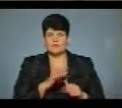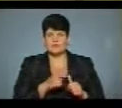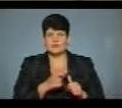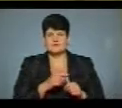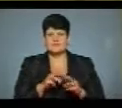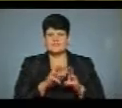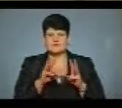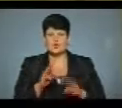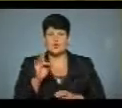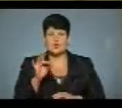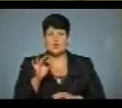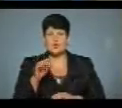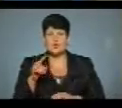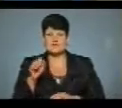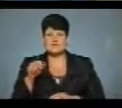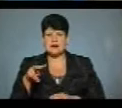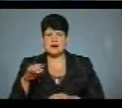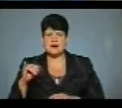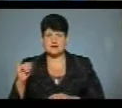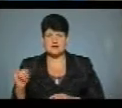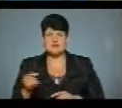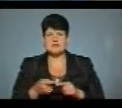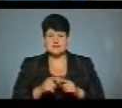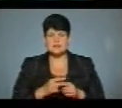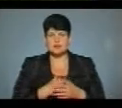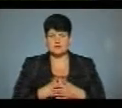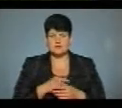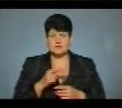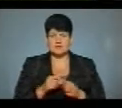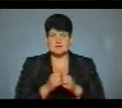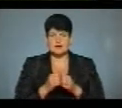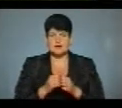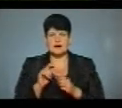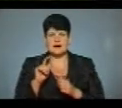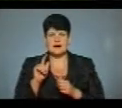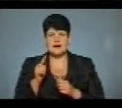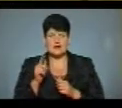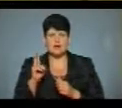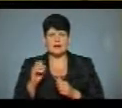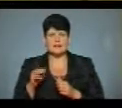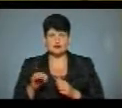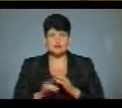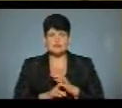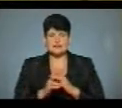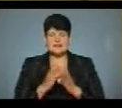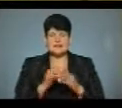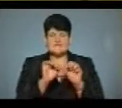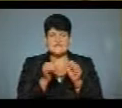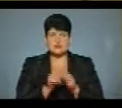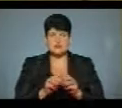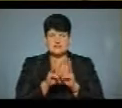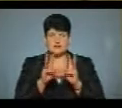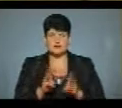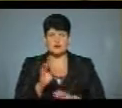Дуже славетний, залужани люблять цю святу, і навіть є біля греко-католицької церкви фігура Святої Розалії, вони